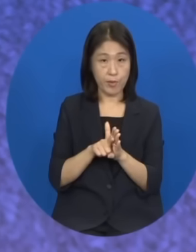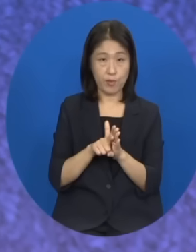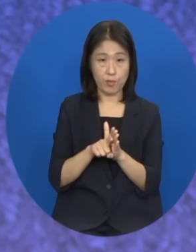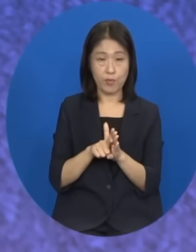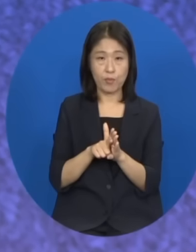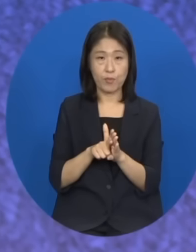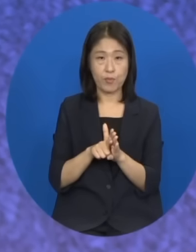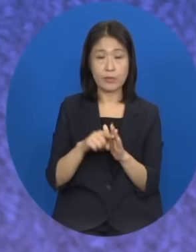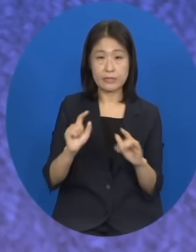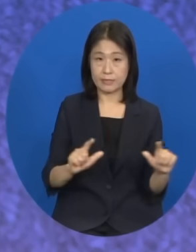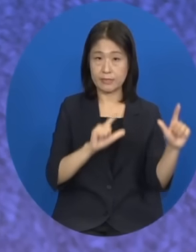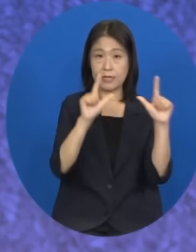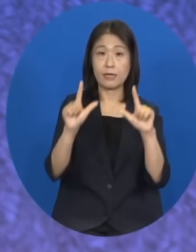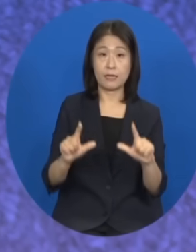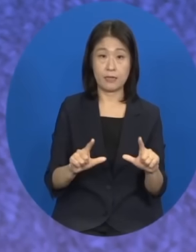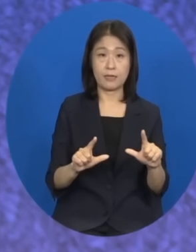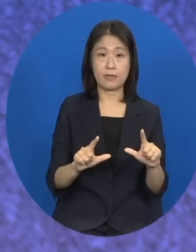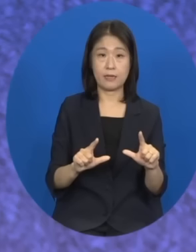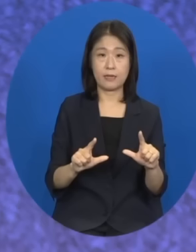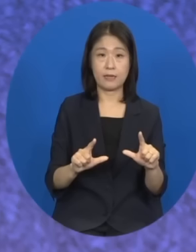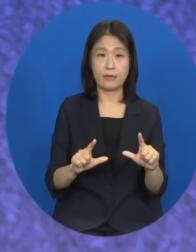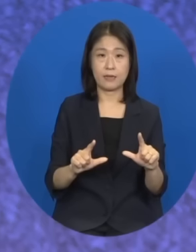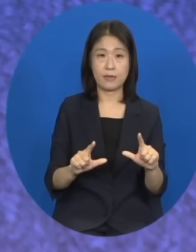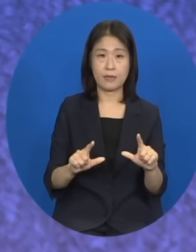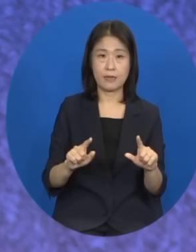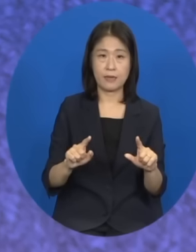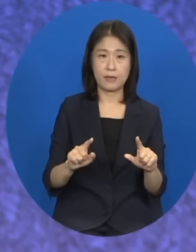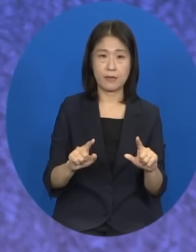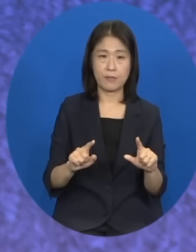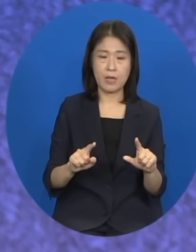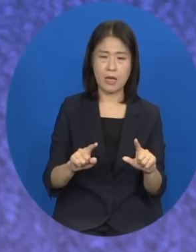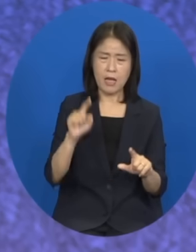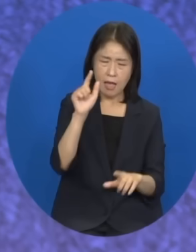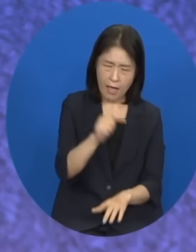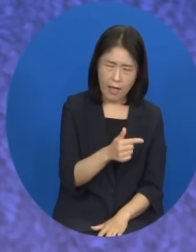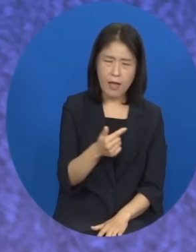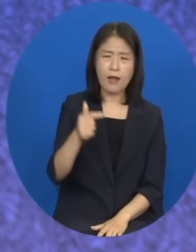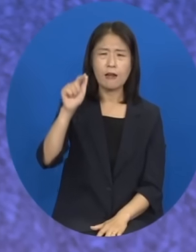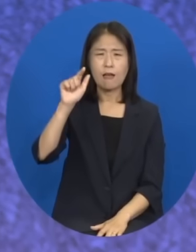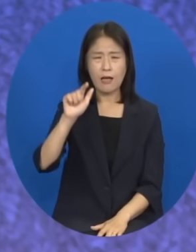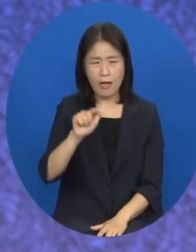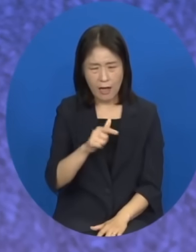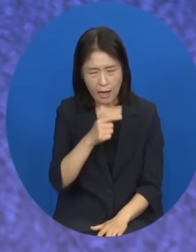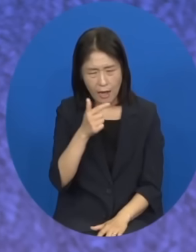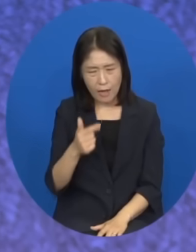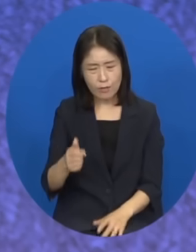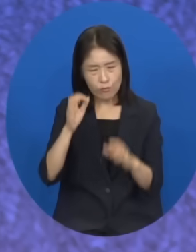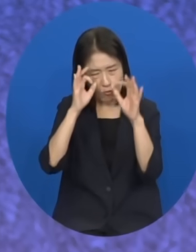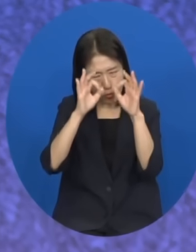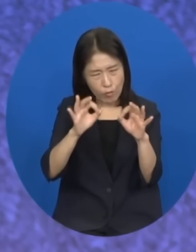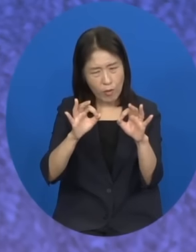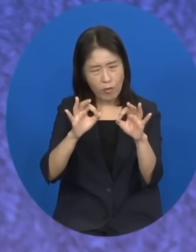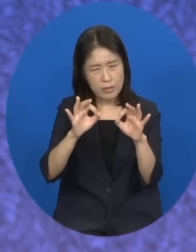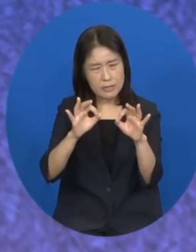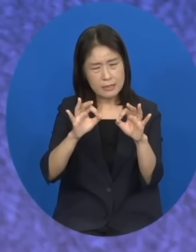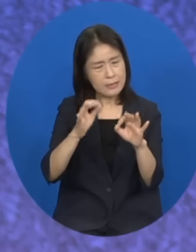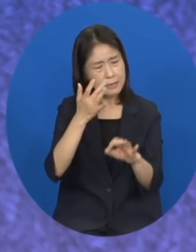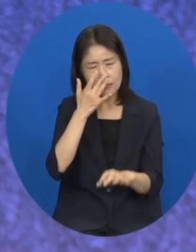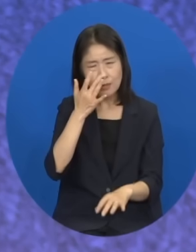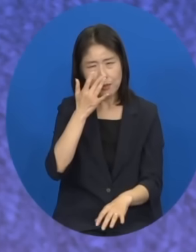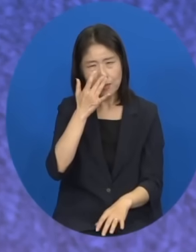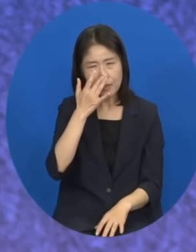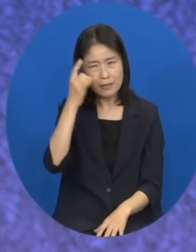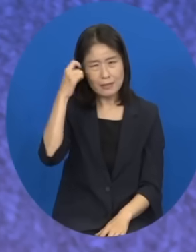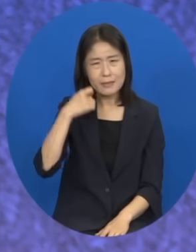그렇게 사는 삶이 하루하루를 떼어놓고 보면 별것 아닌 것처럼 보여요. 아침에 눈을 떴을